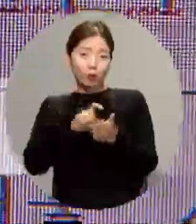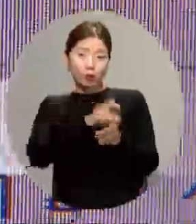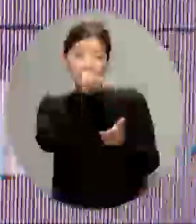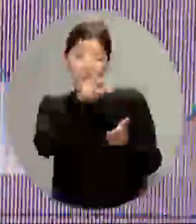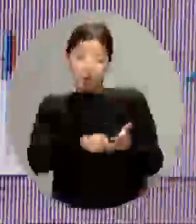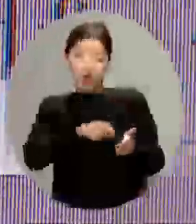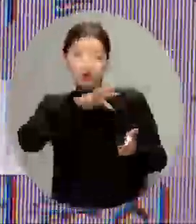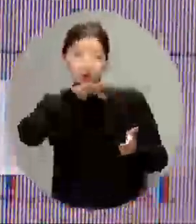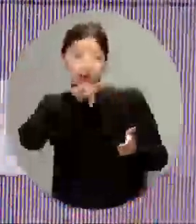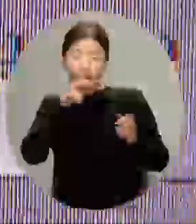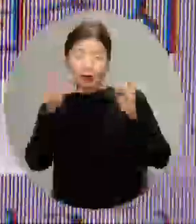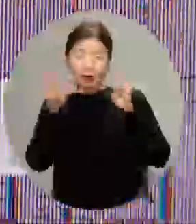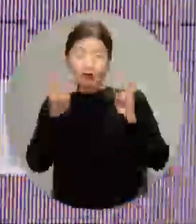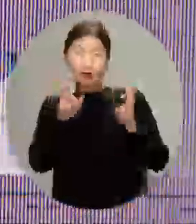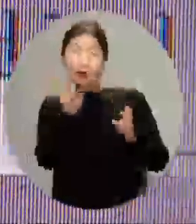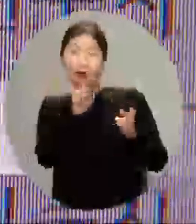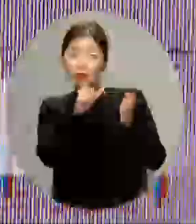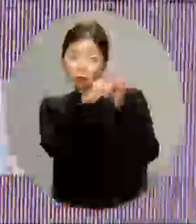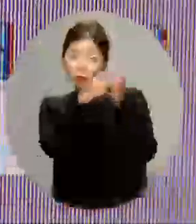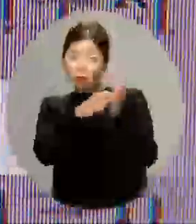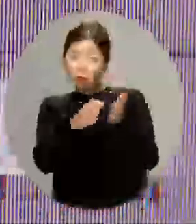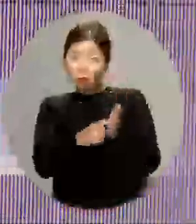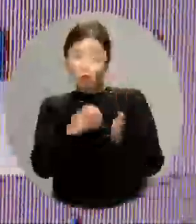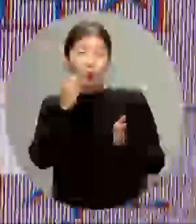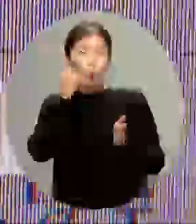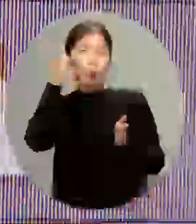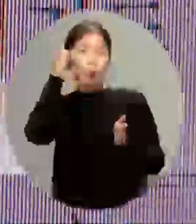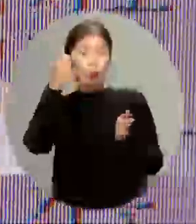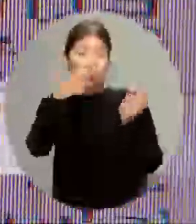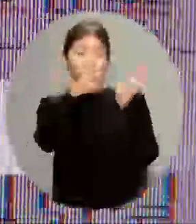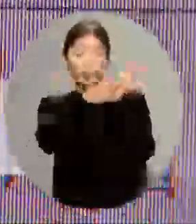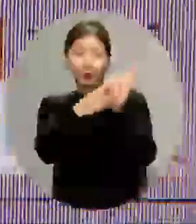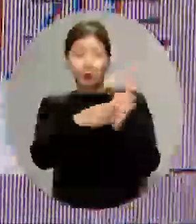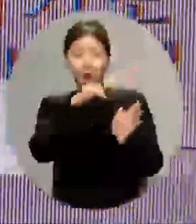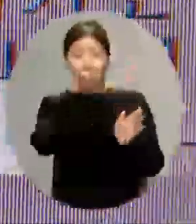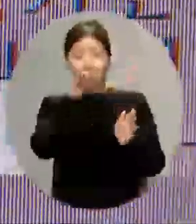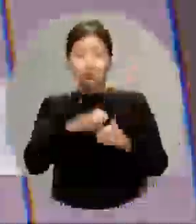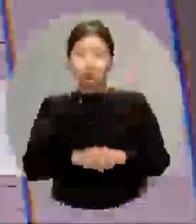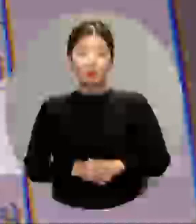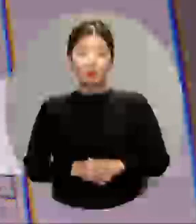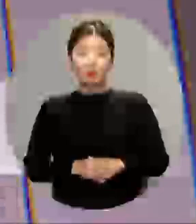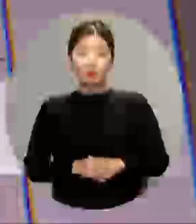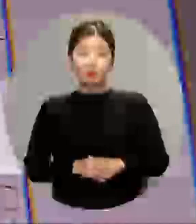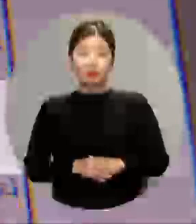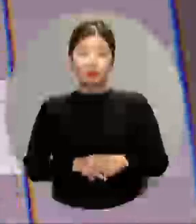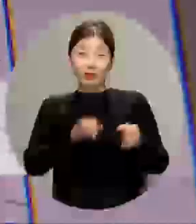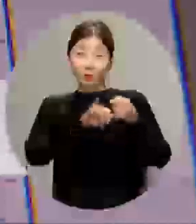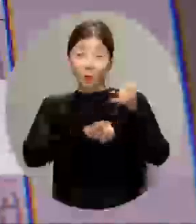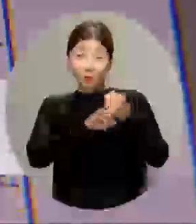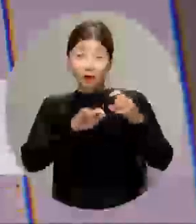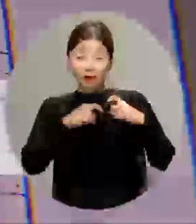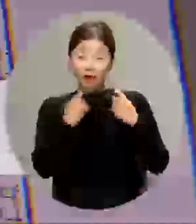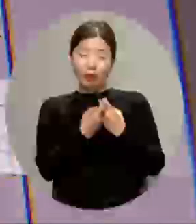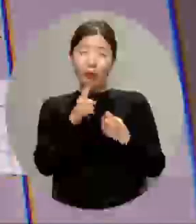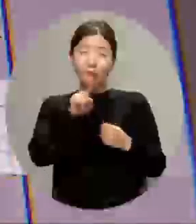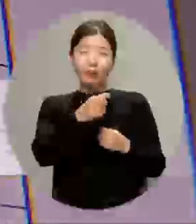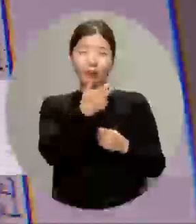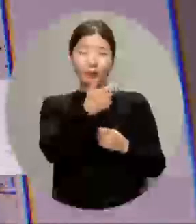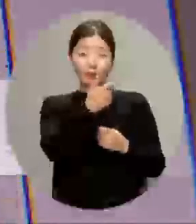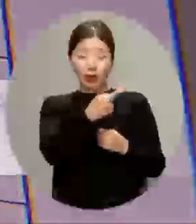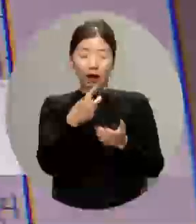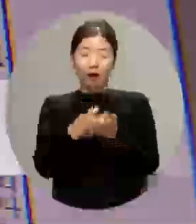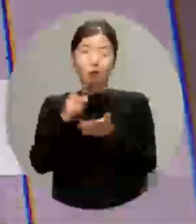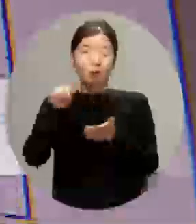나이 직업 등을 오늘 전라북도와 각 시군 누리집 등을 통해 공개했습니다 체납자는 개인이 10은 한명